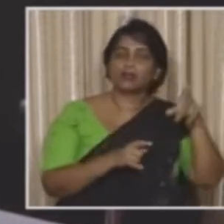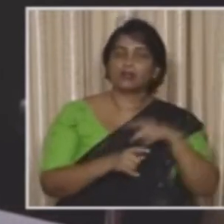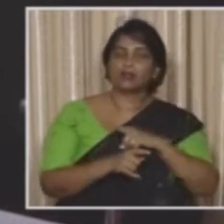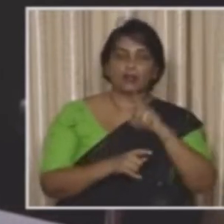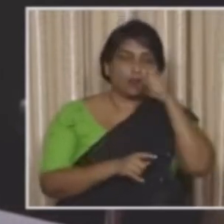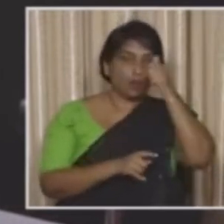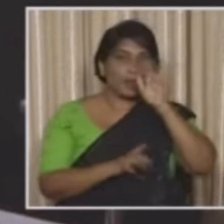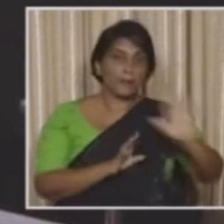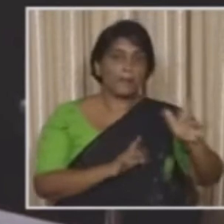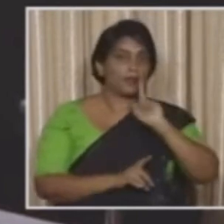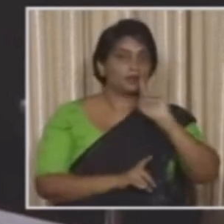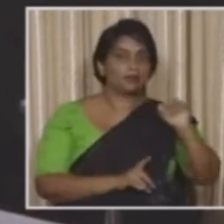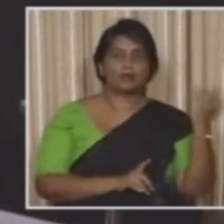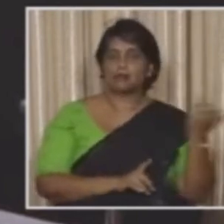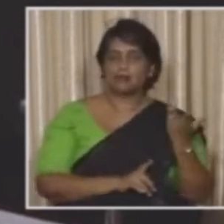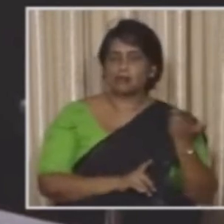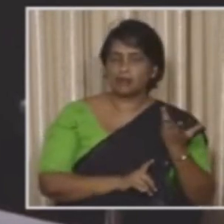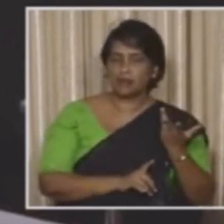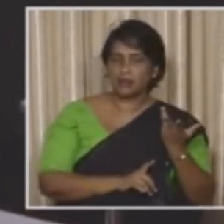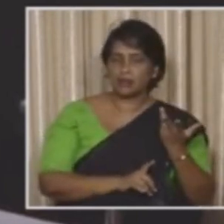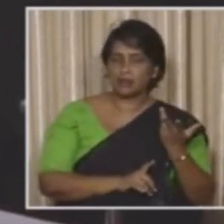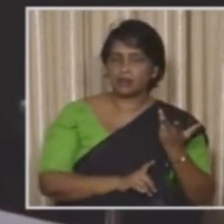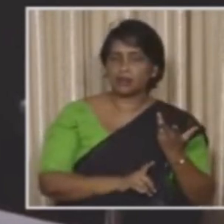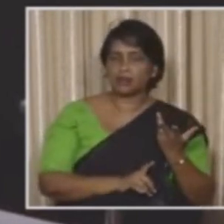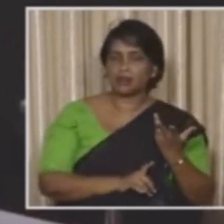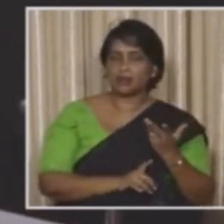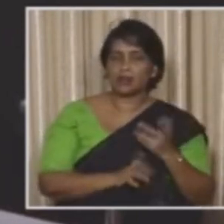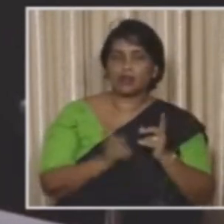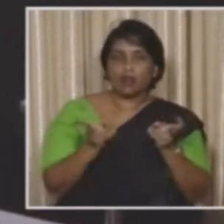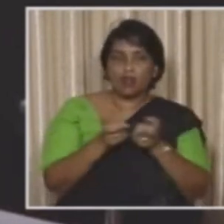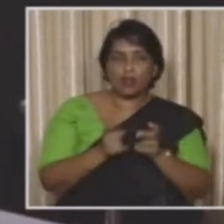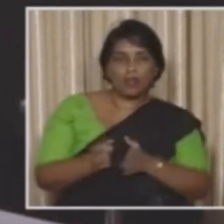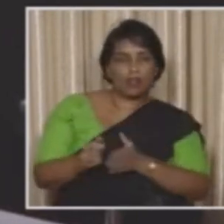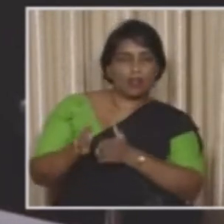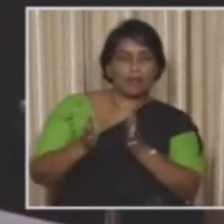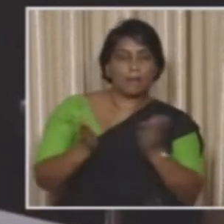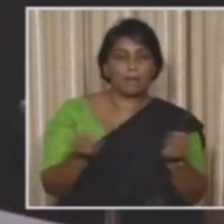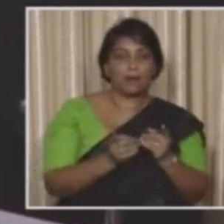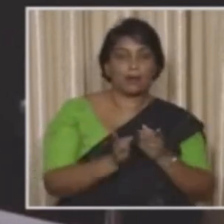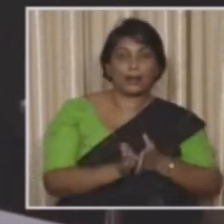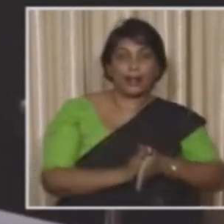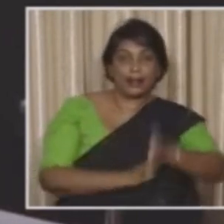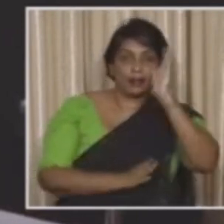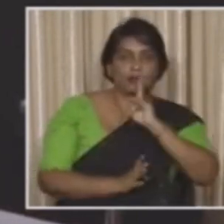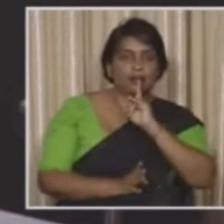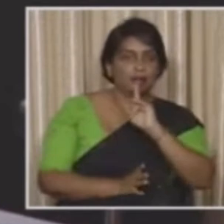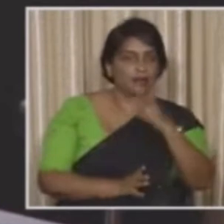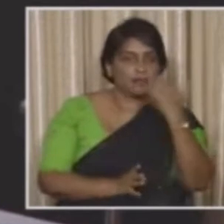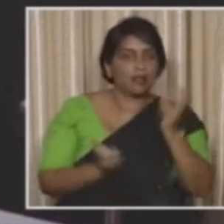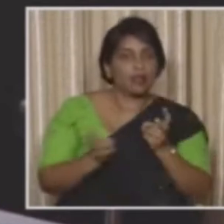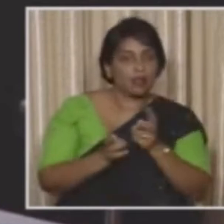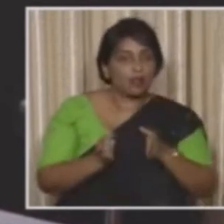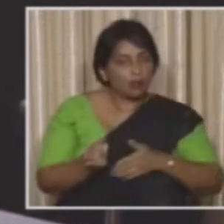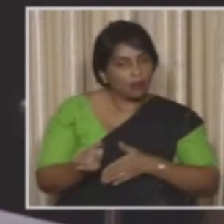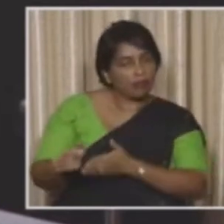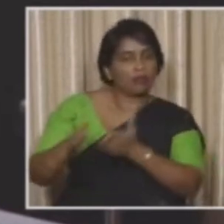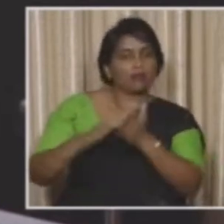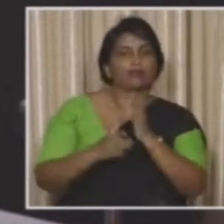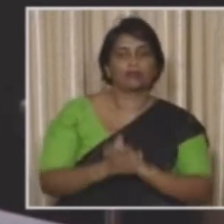බෑ හොරකම් කරන්න එපා කියලා. හරිද? කක්කුට්ට ඇදේට යන ගමන් පැටවුන්ට කියන්න බෑ කෙලින් යන්න කියලා. කක්කුට්ට ඇදේට